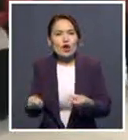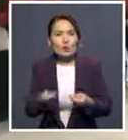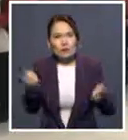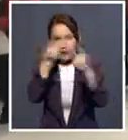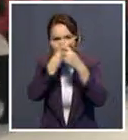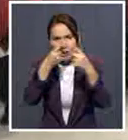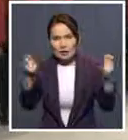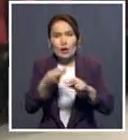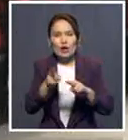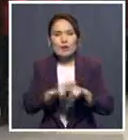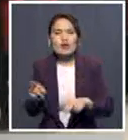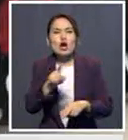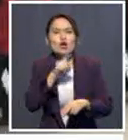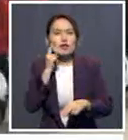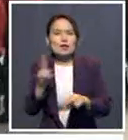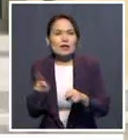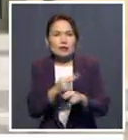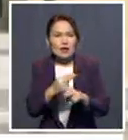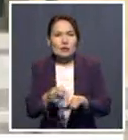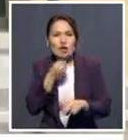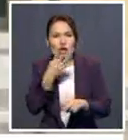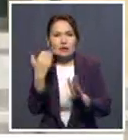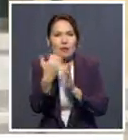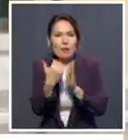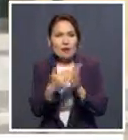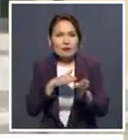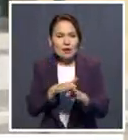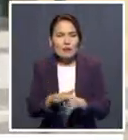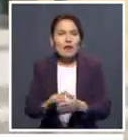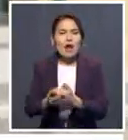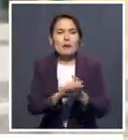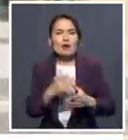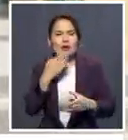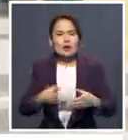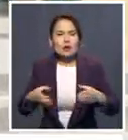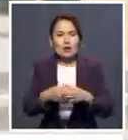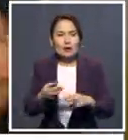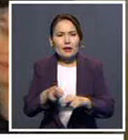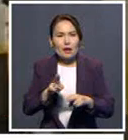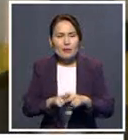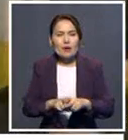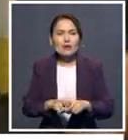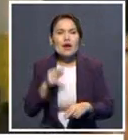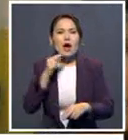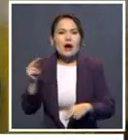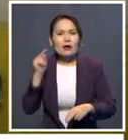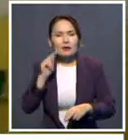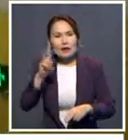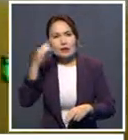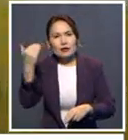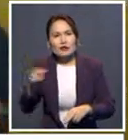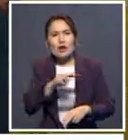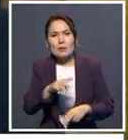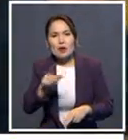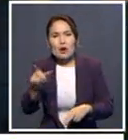радикалдық жолдан қайтаратын сәтті бағдарлама. Алайда Біріккен ұлттар ұйымының дерегінше, мұндай лагерлерге Шыңжаңның миллионнан